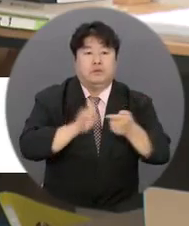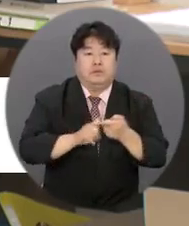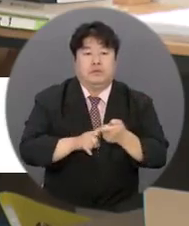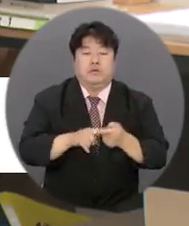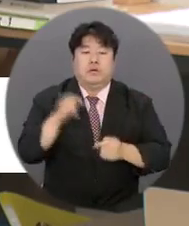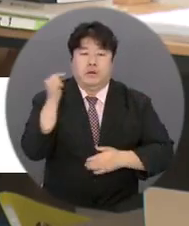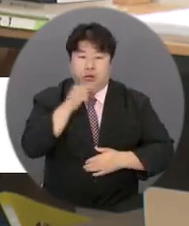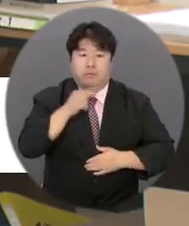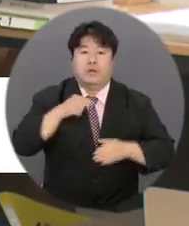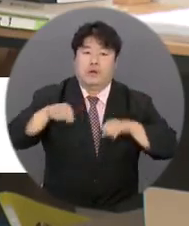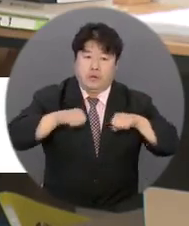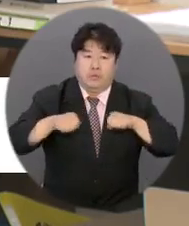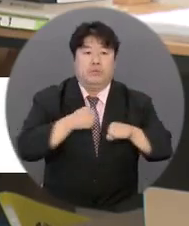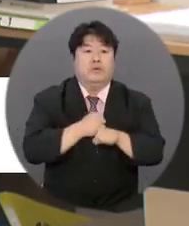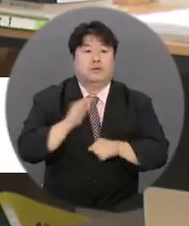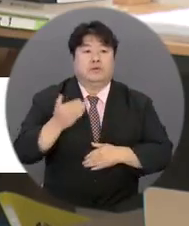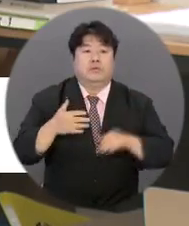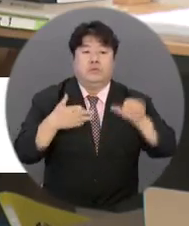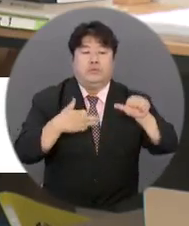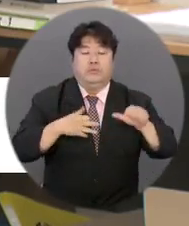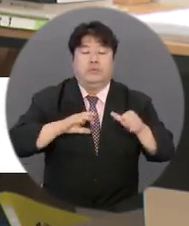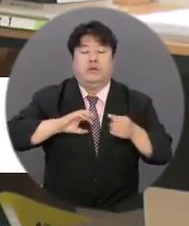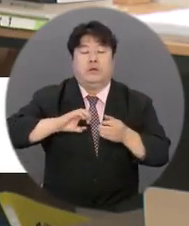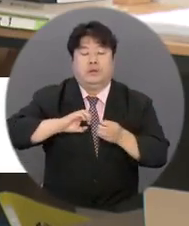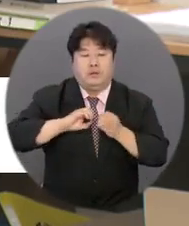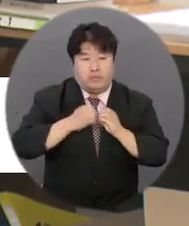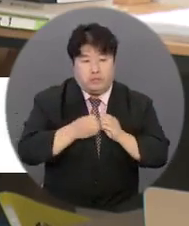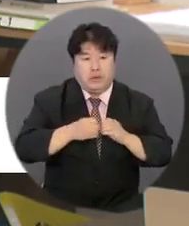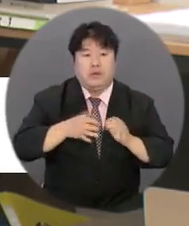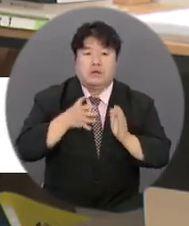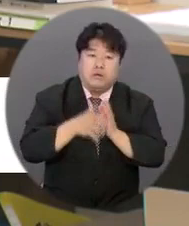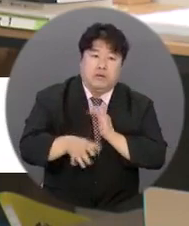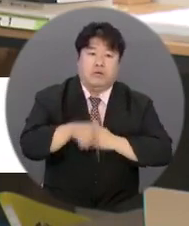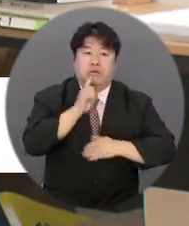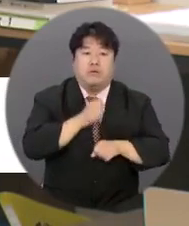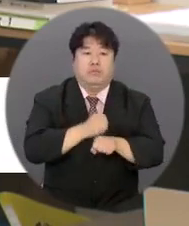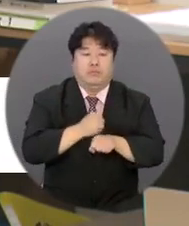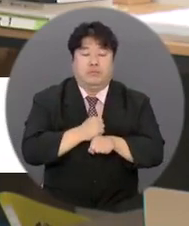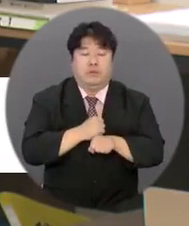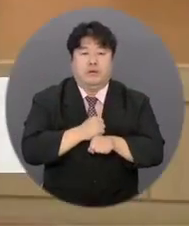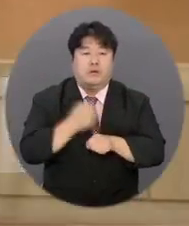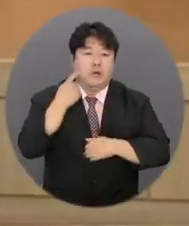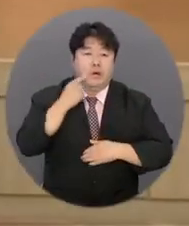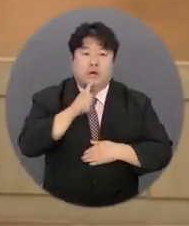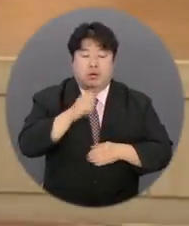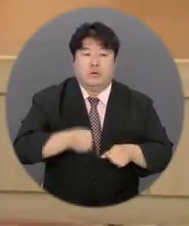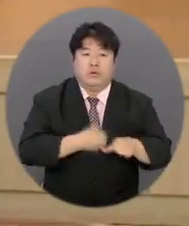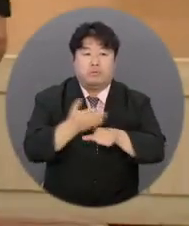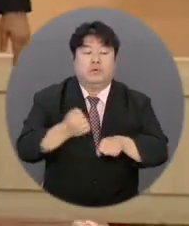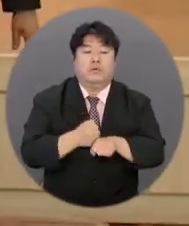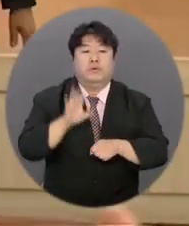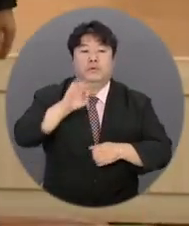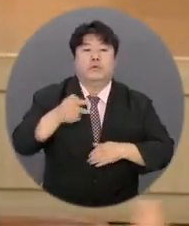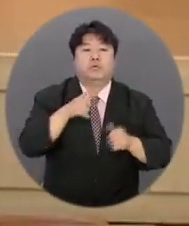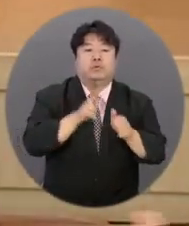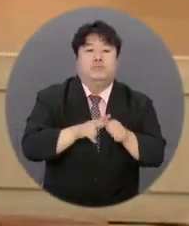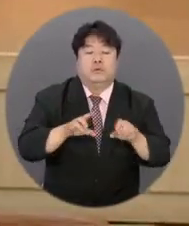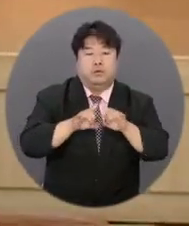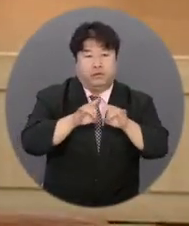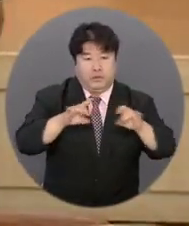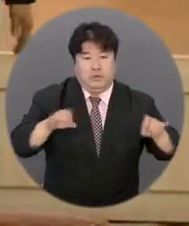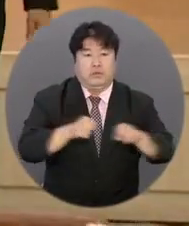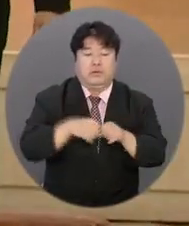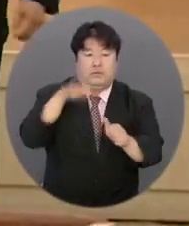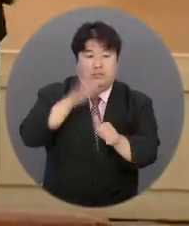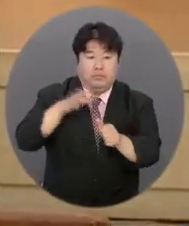취해야 된다. 5.18의 왜곡과 망언 또는 허위사실 유포, 폄훼 등등에 대해서는 윤 후보는 각계각층의